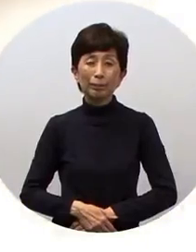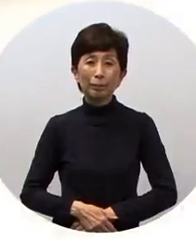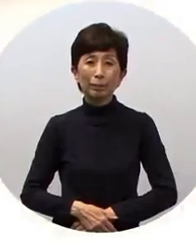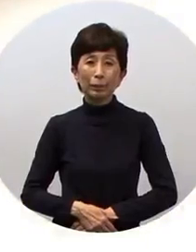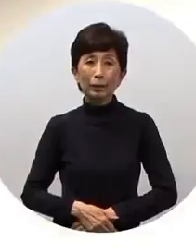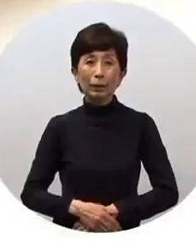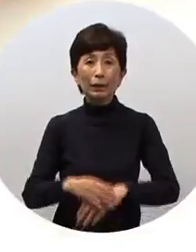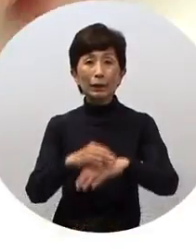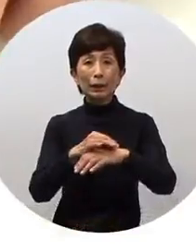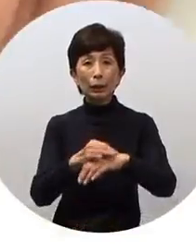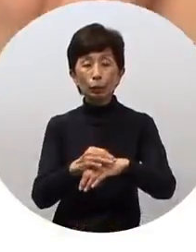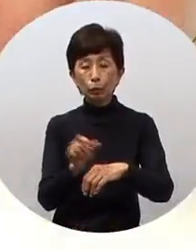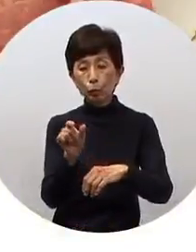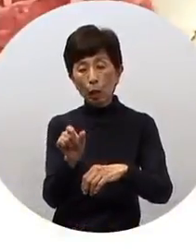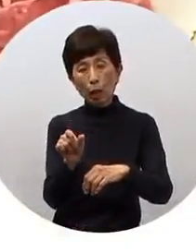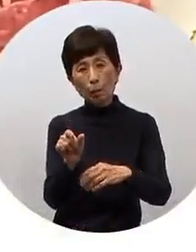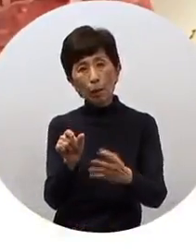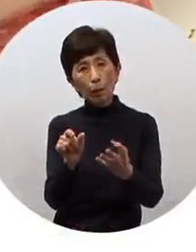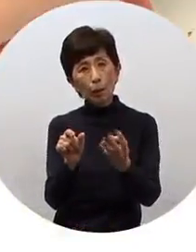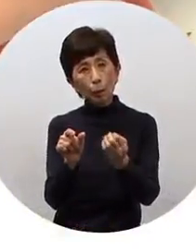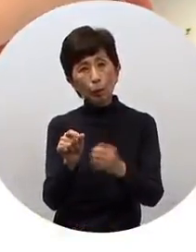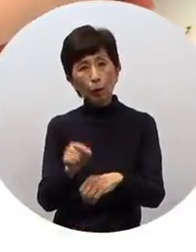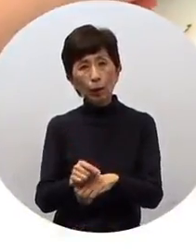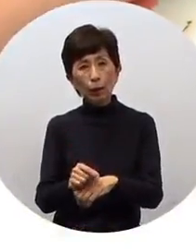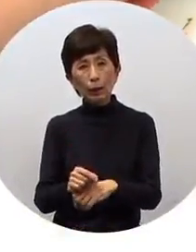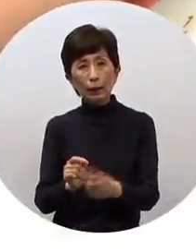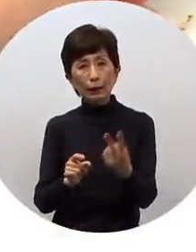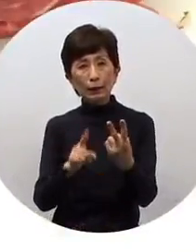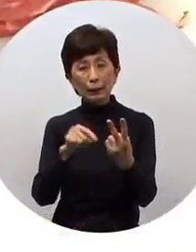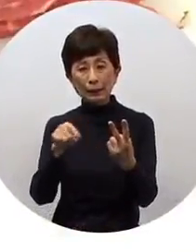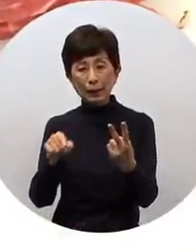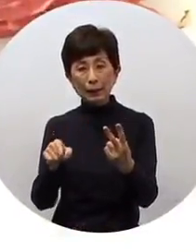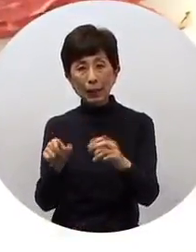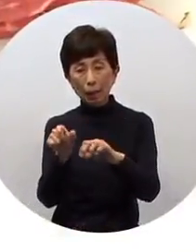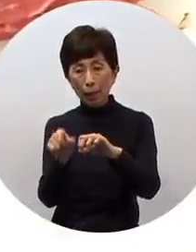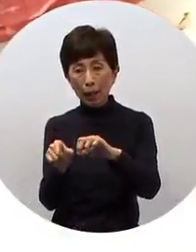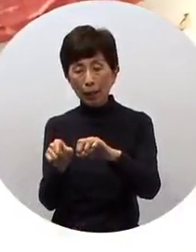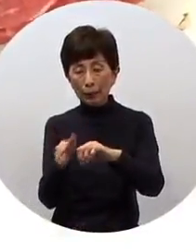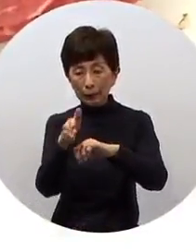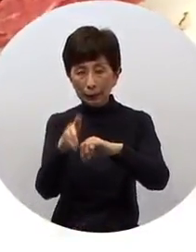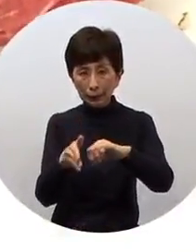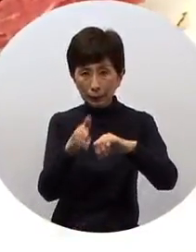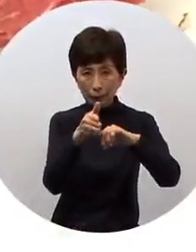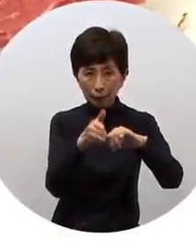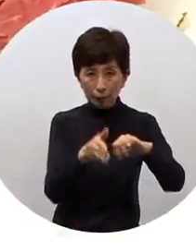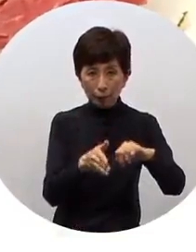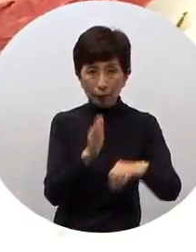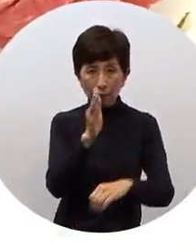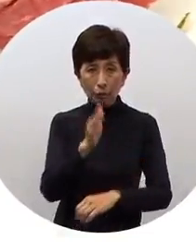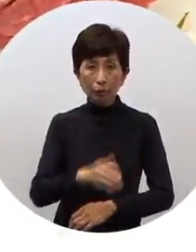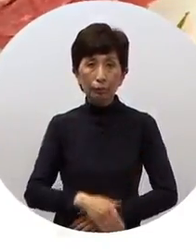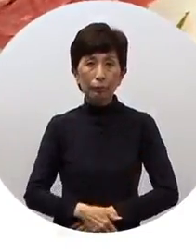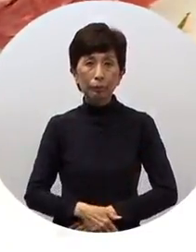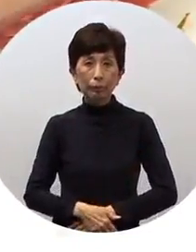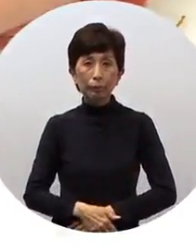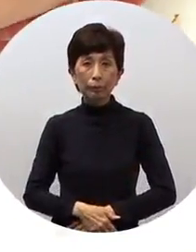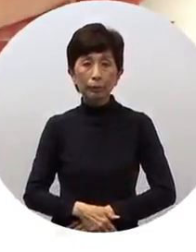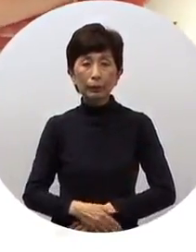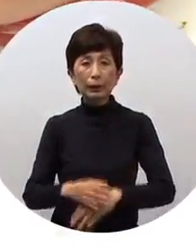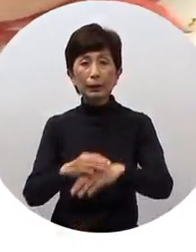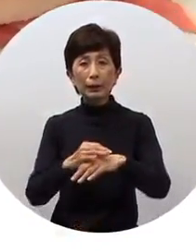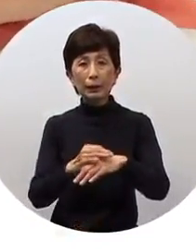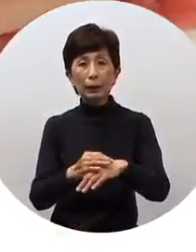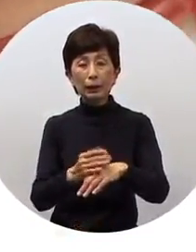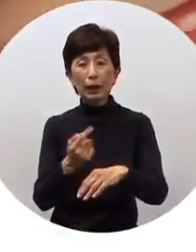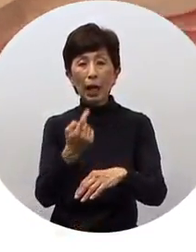お肉はどれぐらいの大きさがいいですか？ 肉は2センチ幅に。 2センチ幅、 お願いします。 はい、お肉も下味